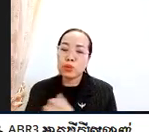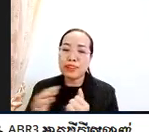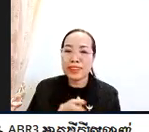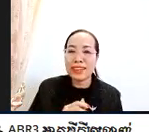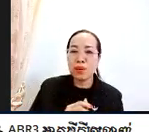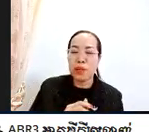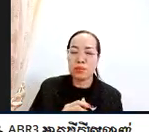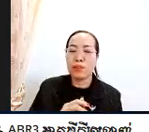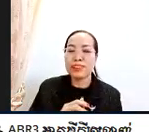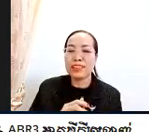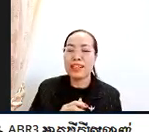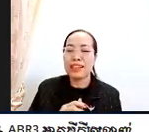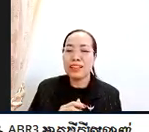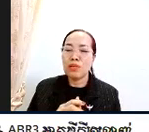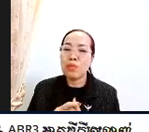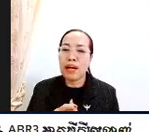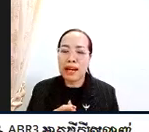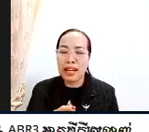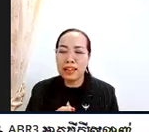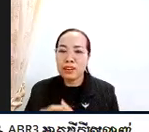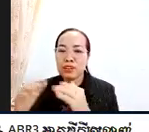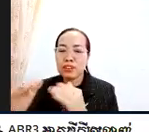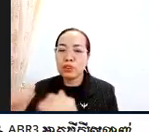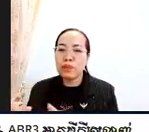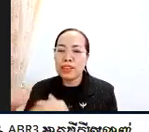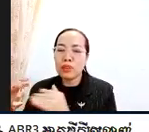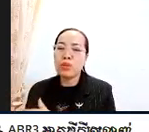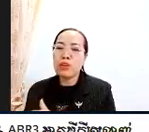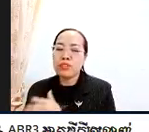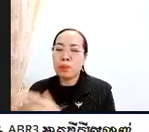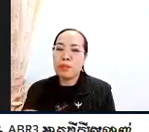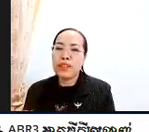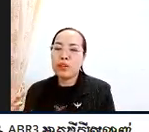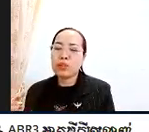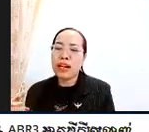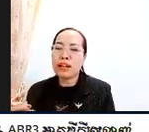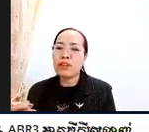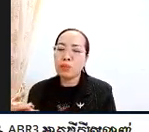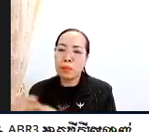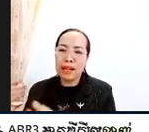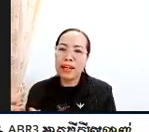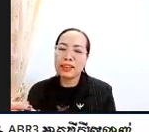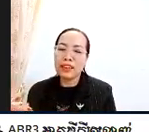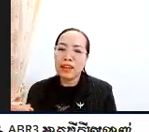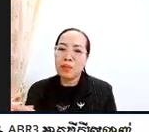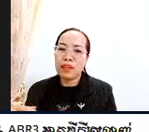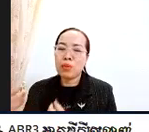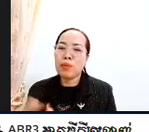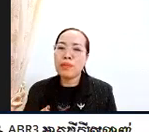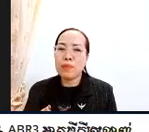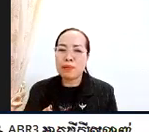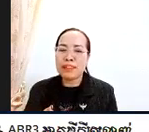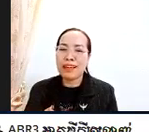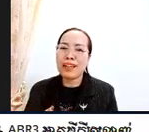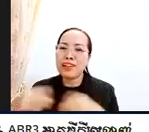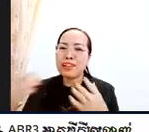chụp sponsor là ưu phép sponsor ôi bà tôi chụp đại cú tôi phép đại cú thang ôi bà à tô mi